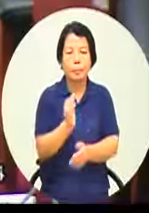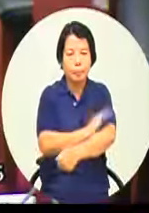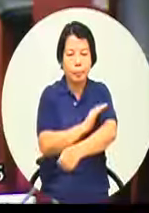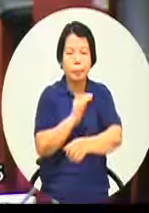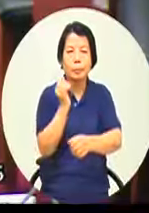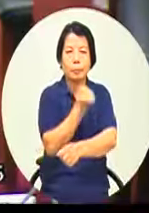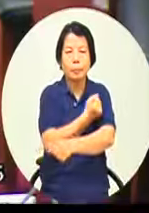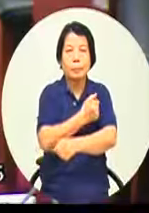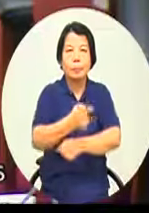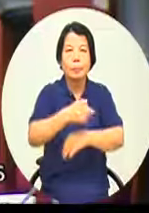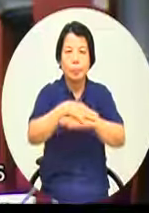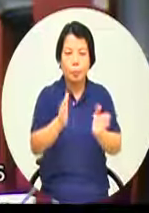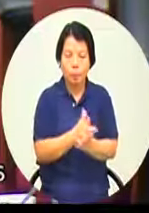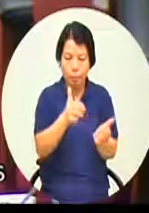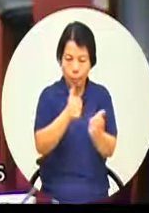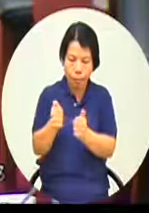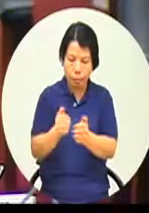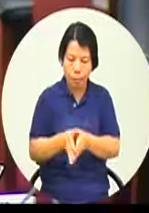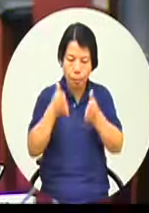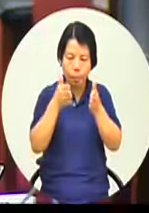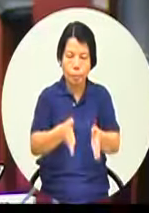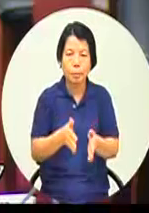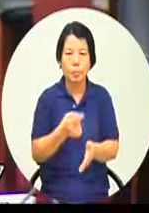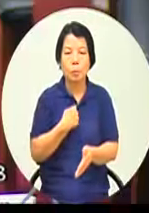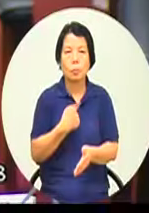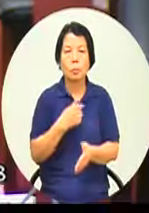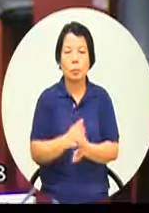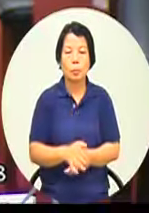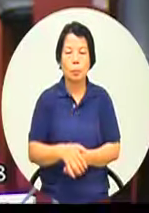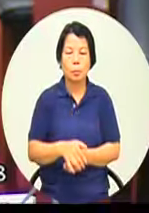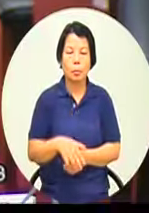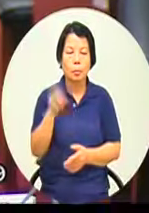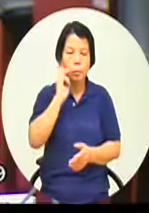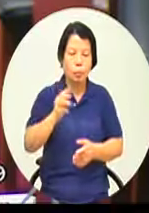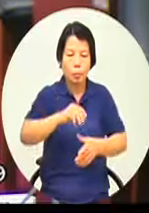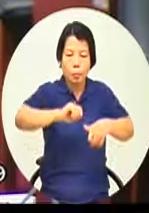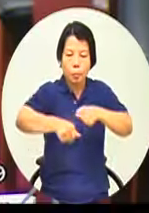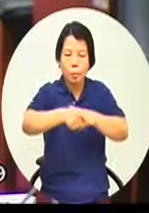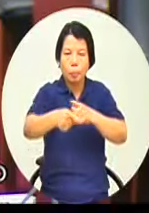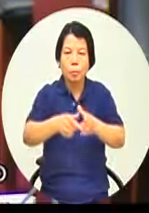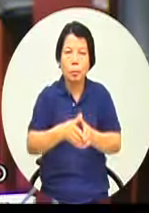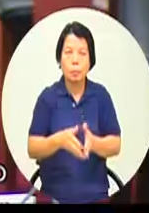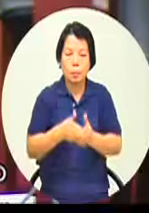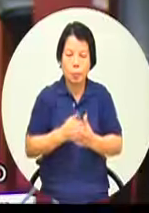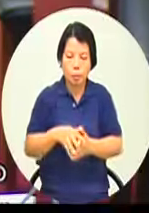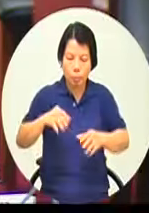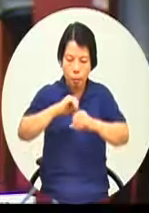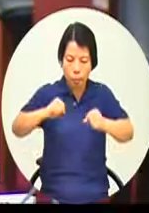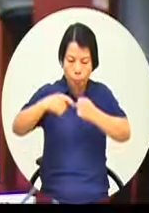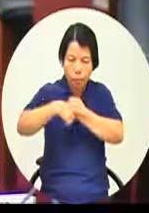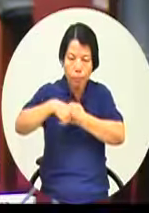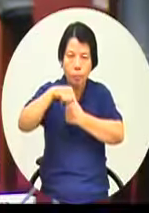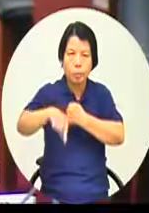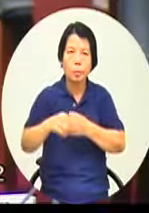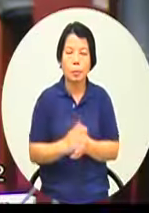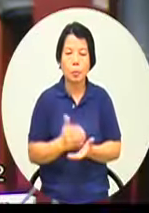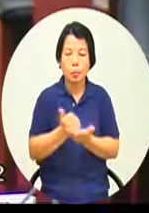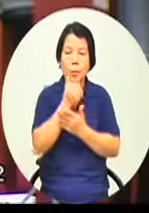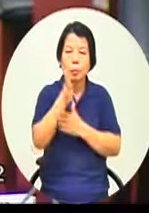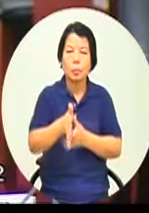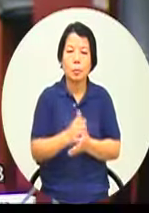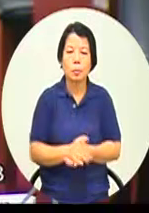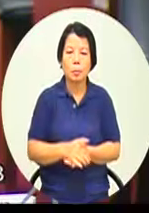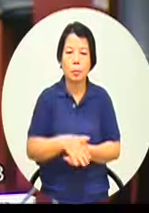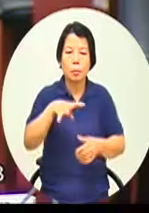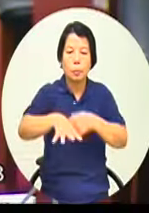外，其实今天雅静还是要就我们自来水的部分下去做一些 探讨。我想请教一下我们的经